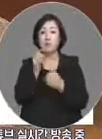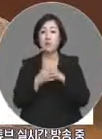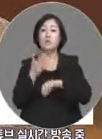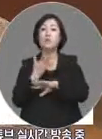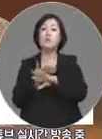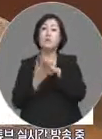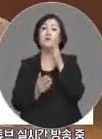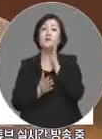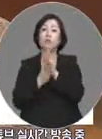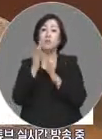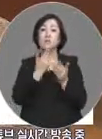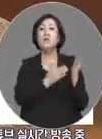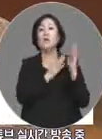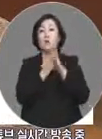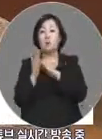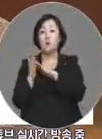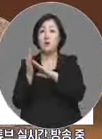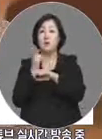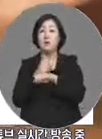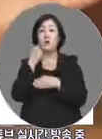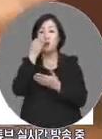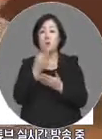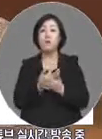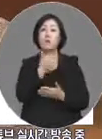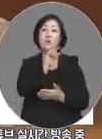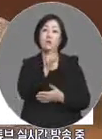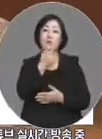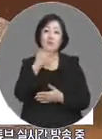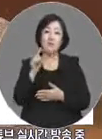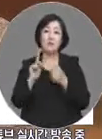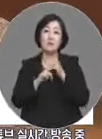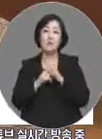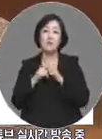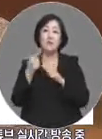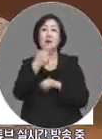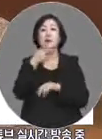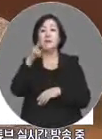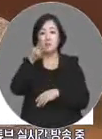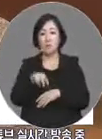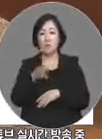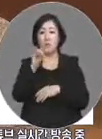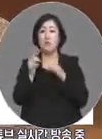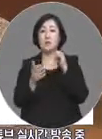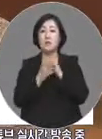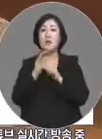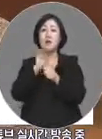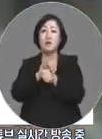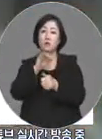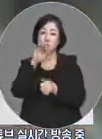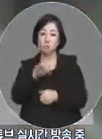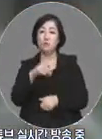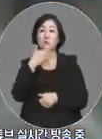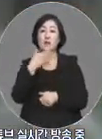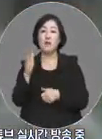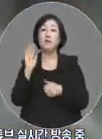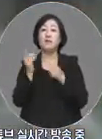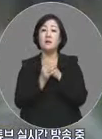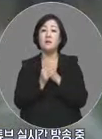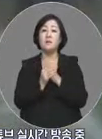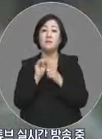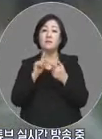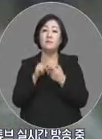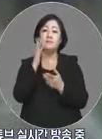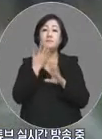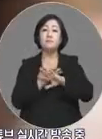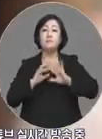계신가요 뭐 늦게 뭐냐 원상 카요 그인 친가 5 권 착화 후 실제 울산